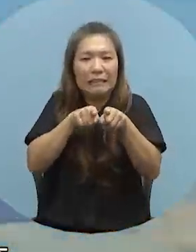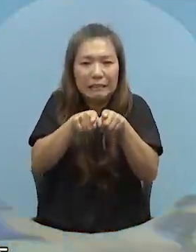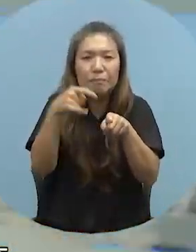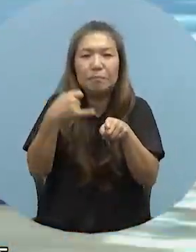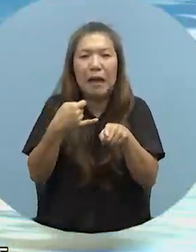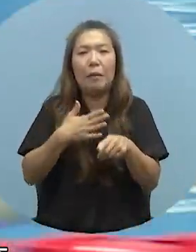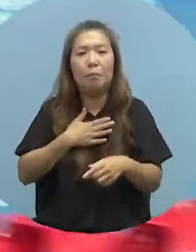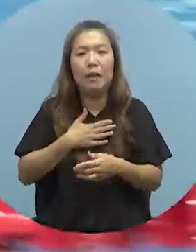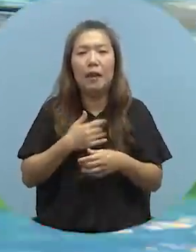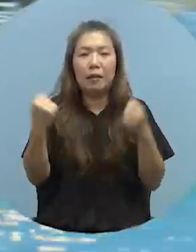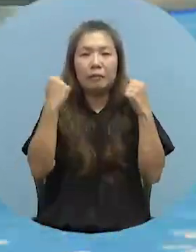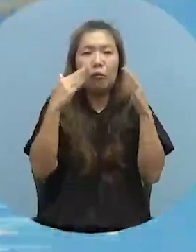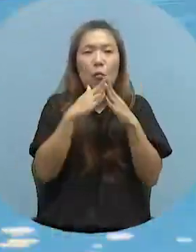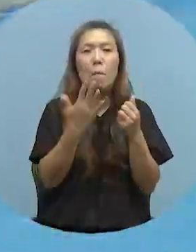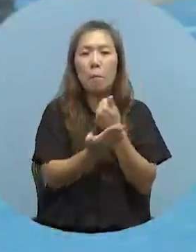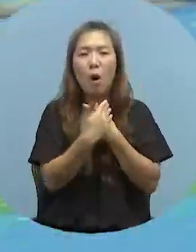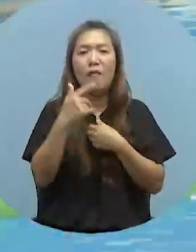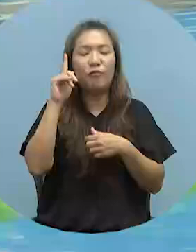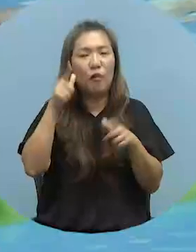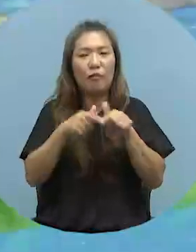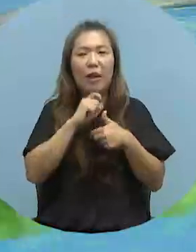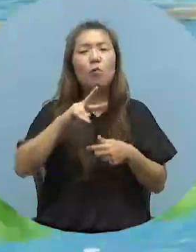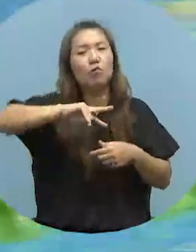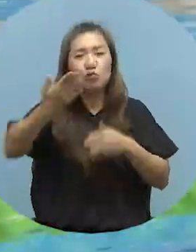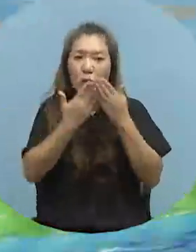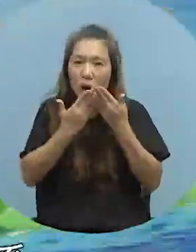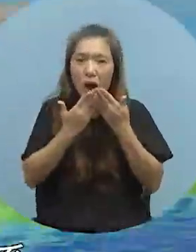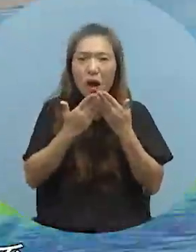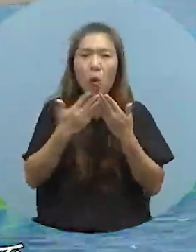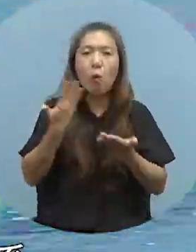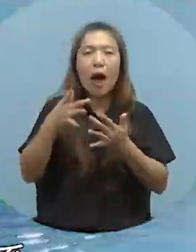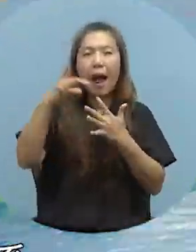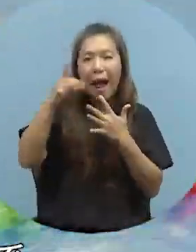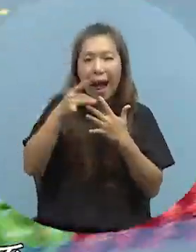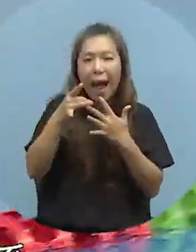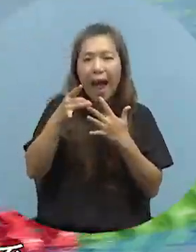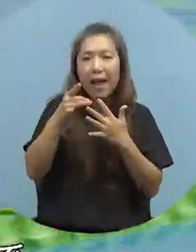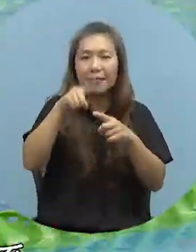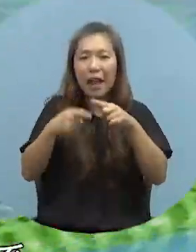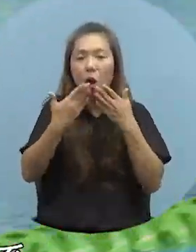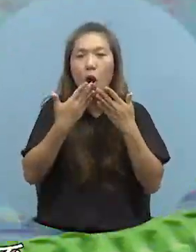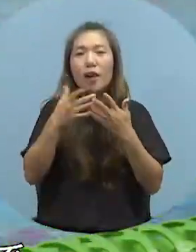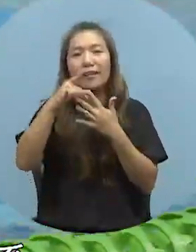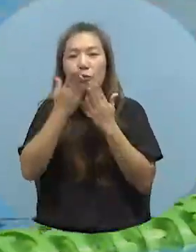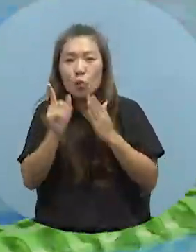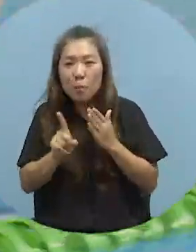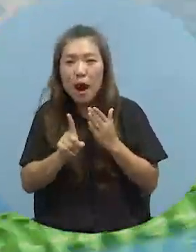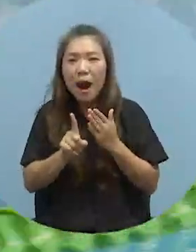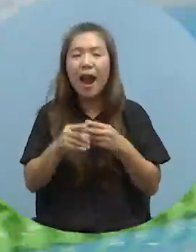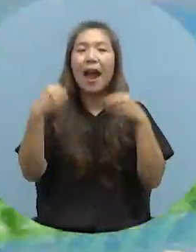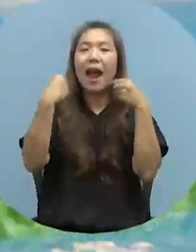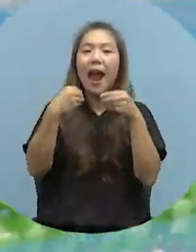上進度咁樣。體院都有幫我諗過方法嘅，可能轉校啦，或者係揀邊間大學嘅邊個系咁樣。佢